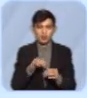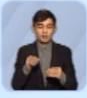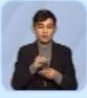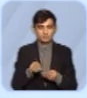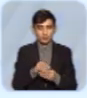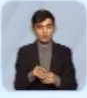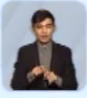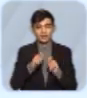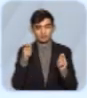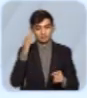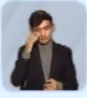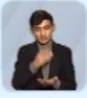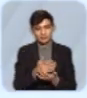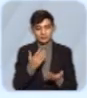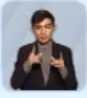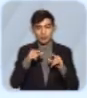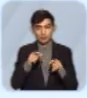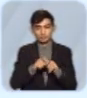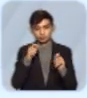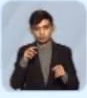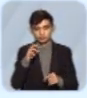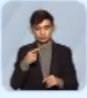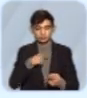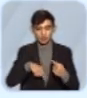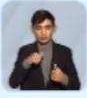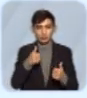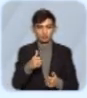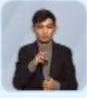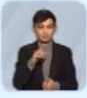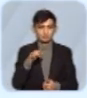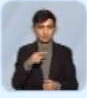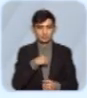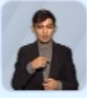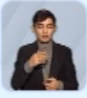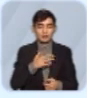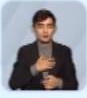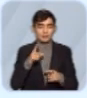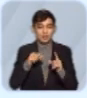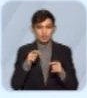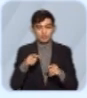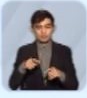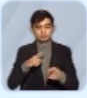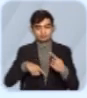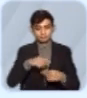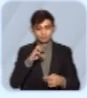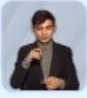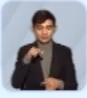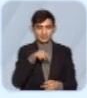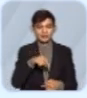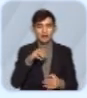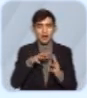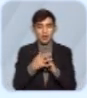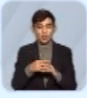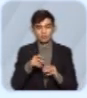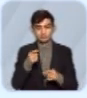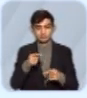қайташылғанын қалайды. Сүт зауыты болса бізге жақсы болар еді ол. Сүтімізді өткізіп кішкене мына ауылды